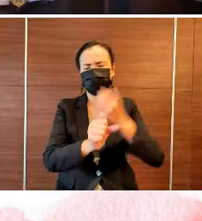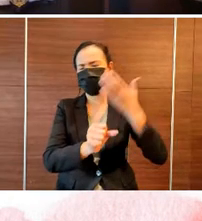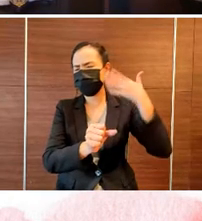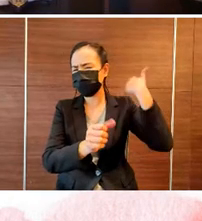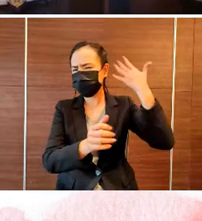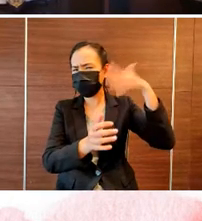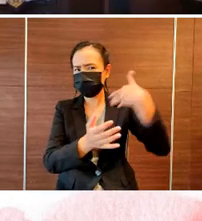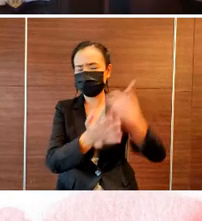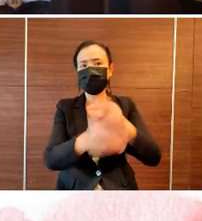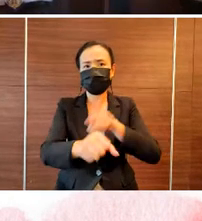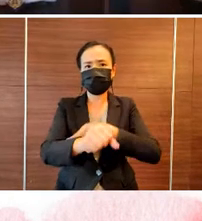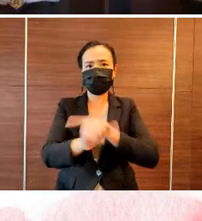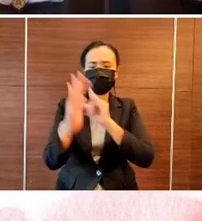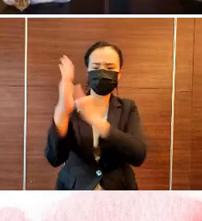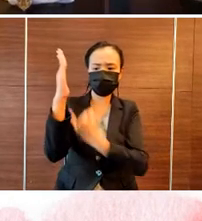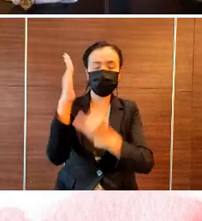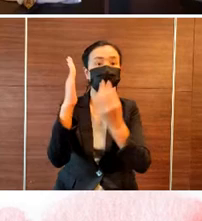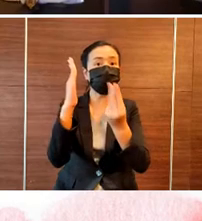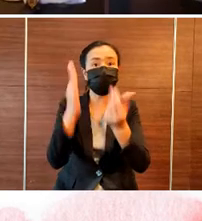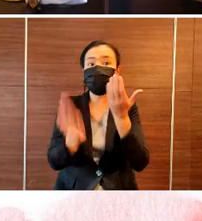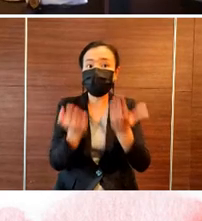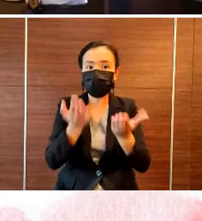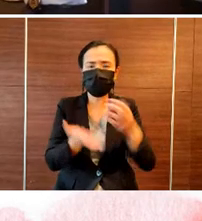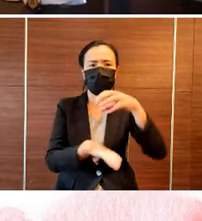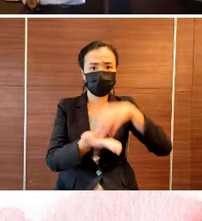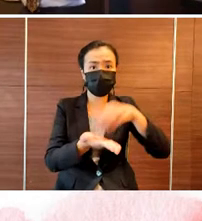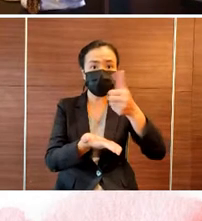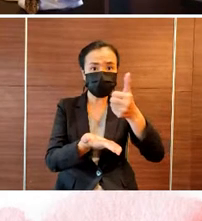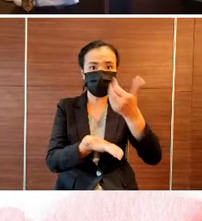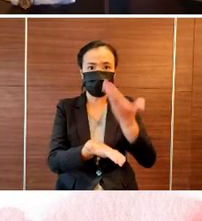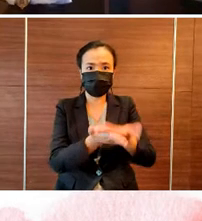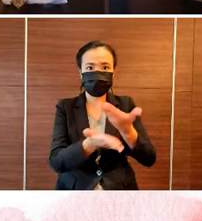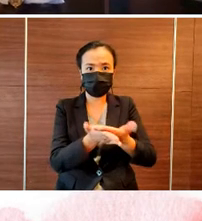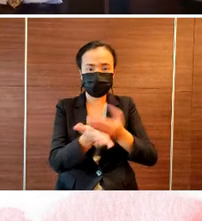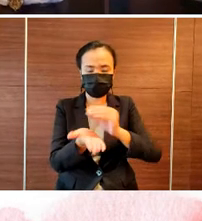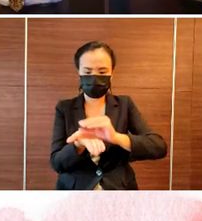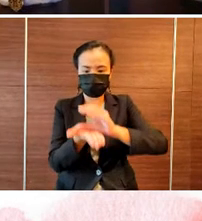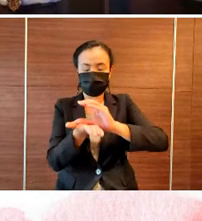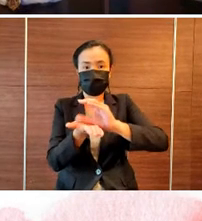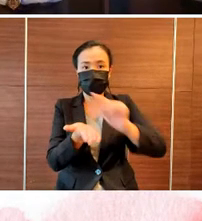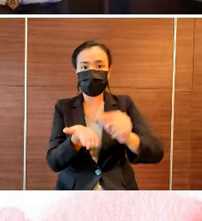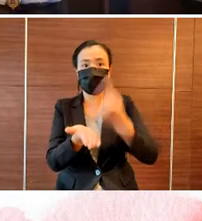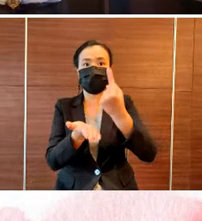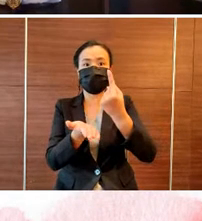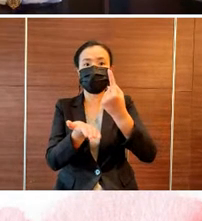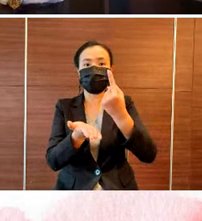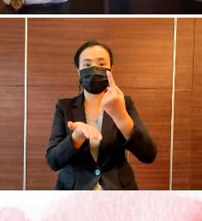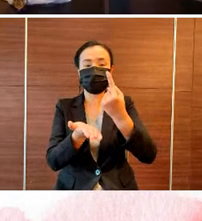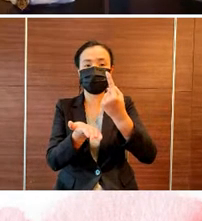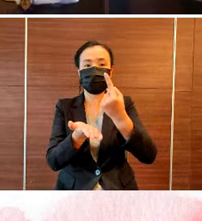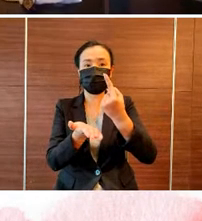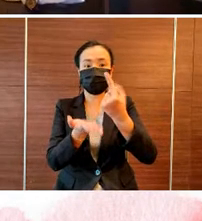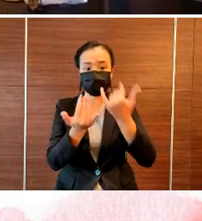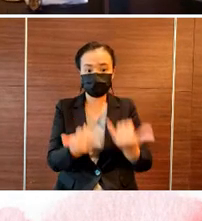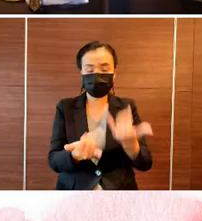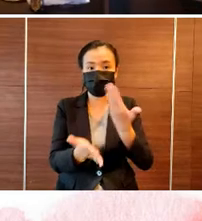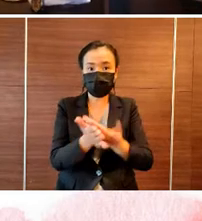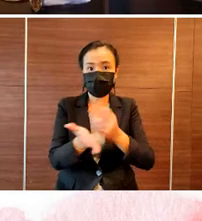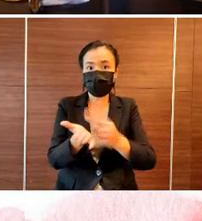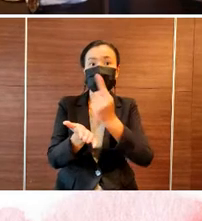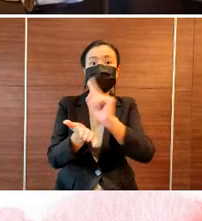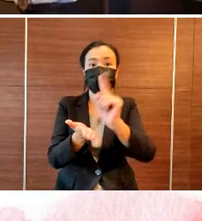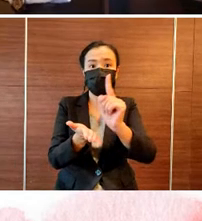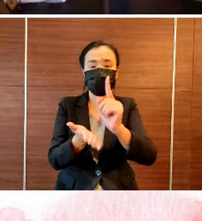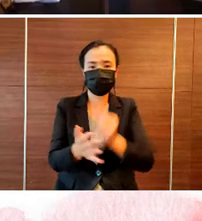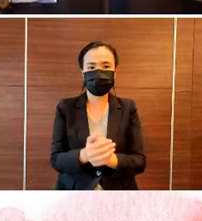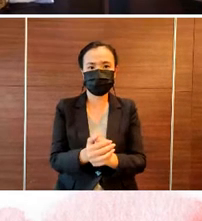แล้วนะครับนะมีกี่จังหวัดก็ว่าไปนะครับโชคดีที่มีเงินเริ่มต้นจากยูเซดนะถ้าถามว่าเวลานี้มีเงินเริ่มต้นจากที่ไหนก็จะมี